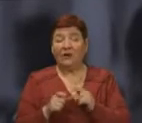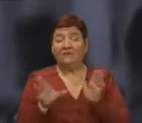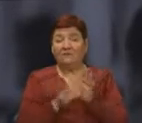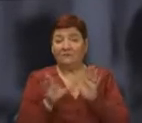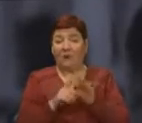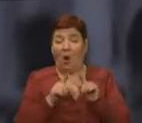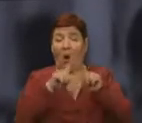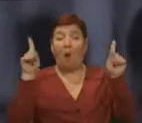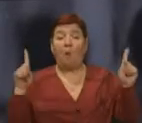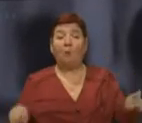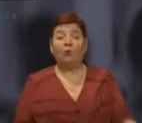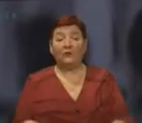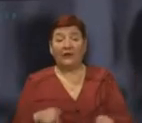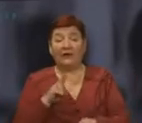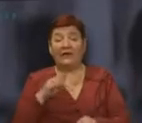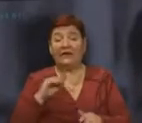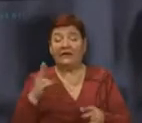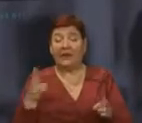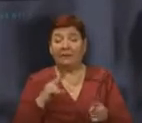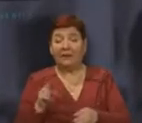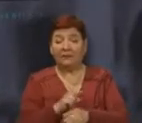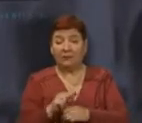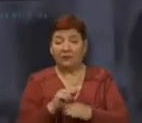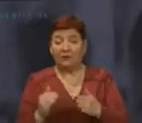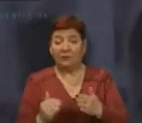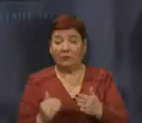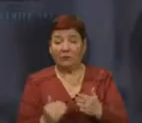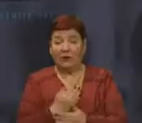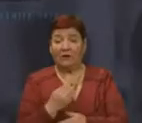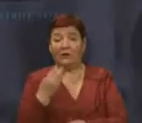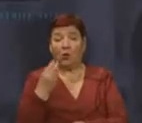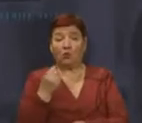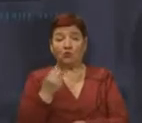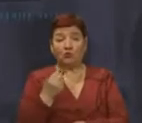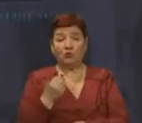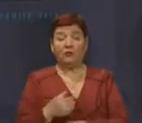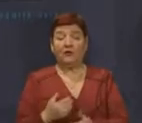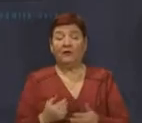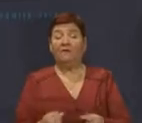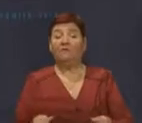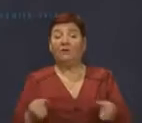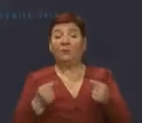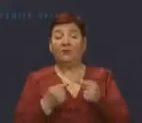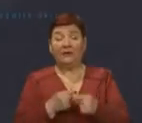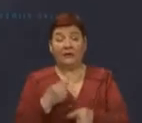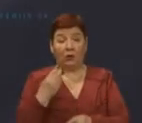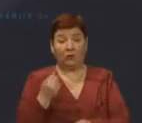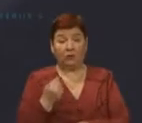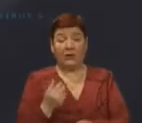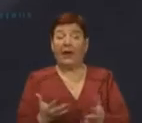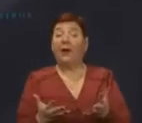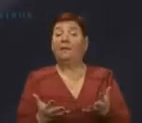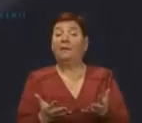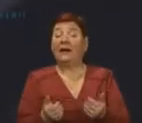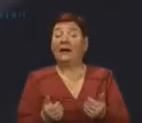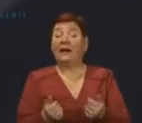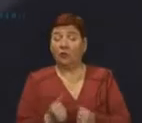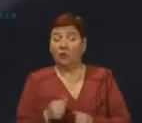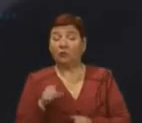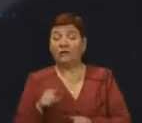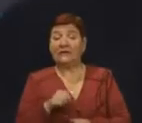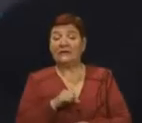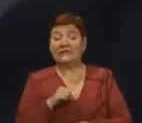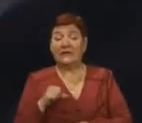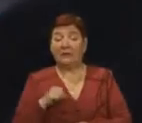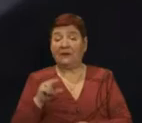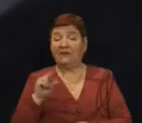трансформаторні будки, да, які треба відновлювати, вони коштують ну, відповідних грошей. Беремо, наприклад, той же